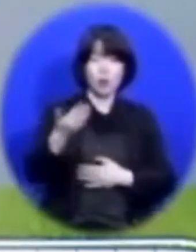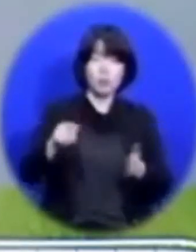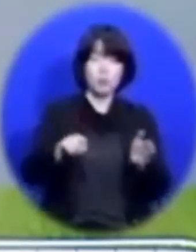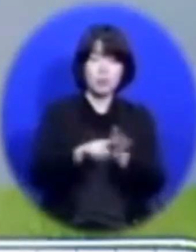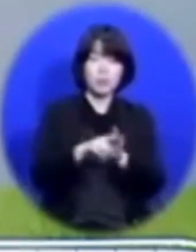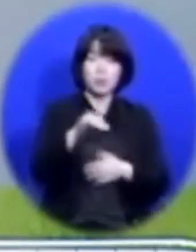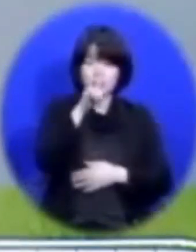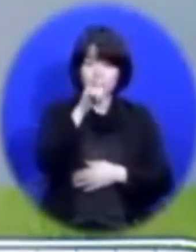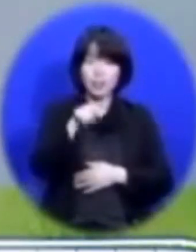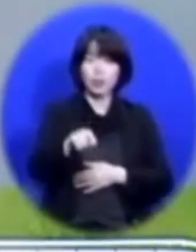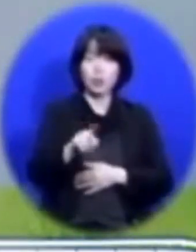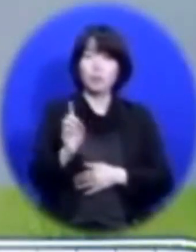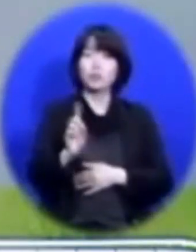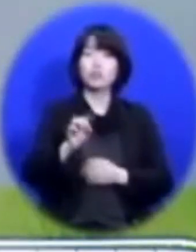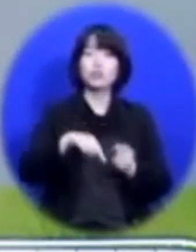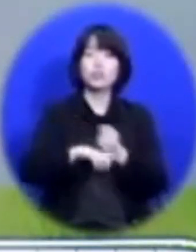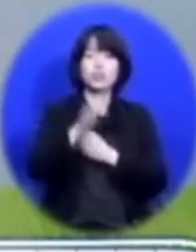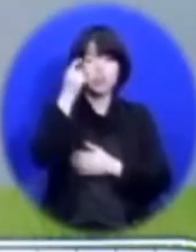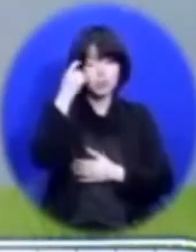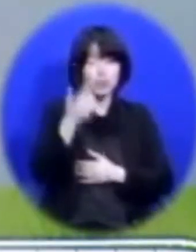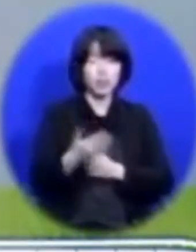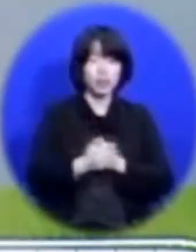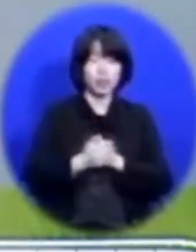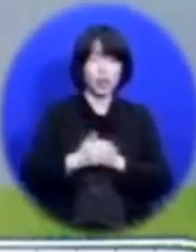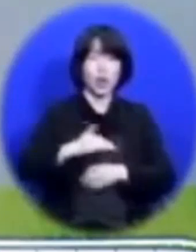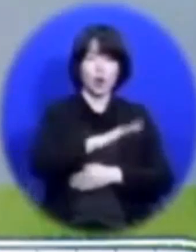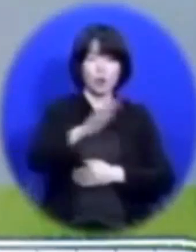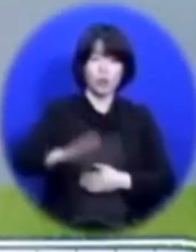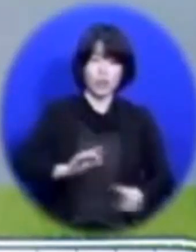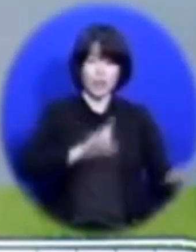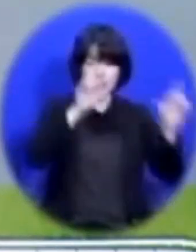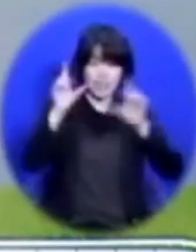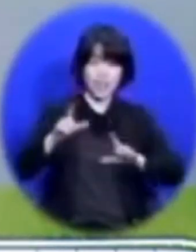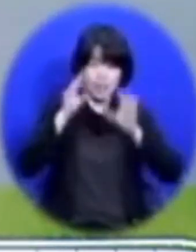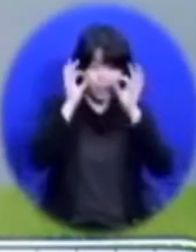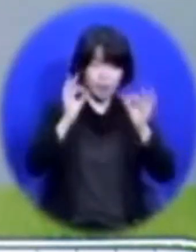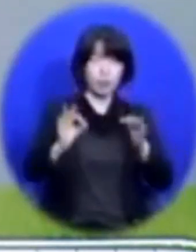여러분, 믿음을갖는다는것은무엇을의미할까요?살다보면